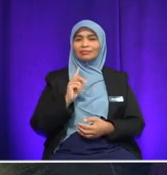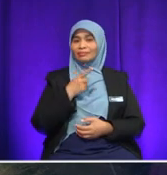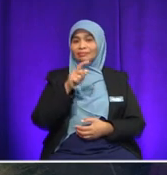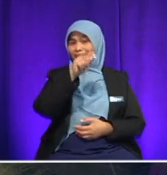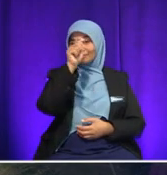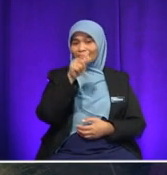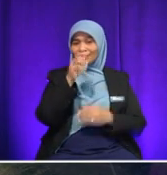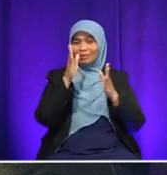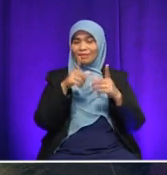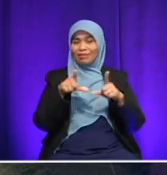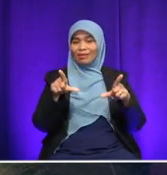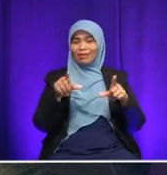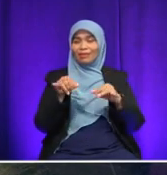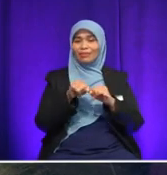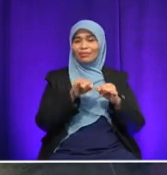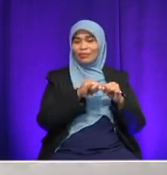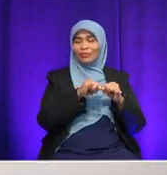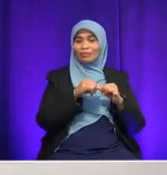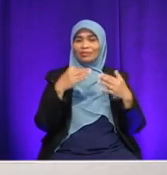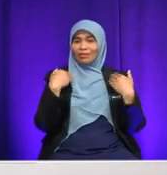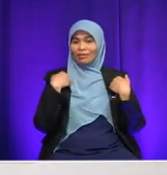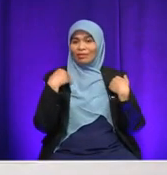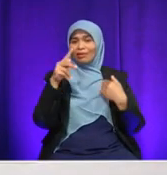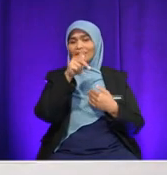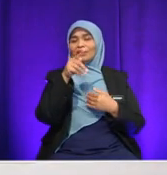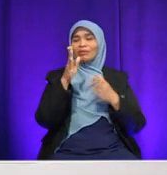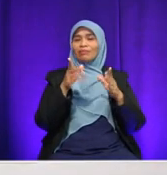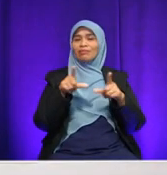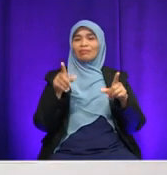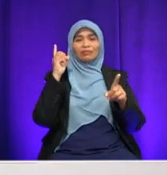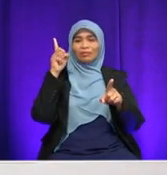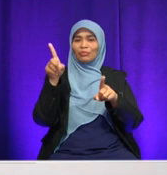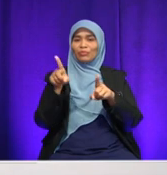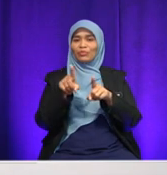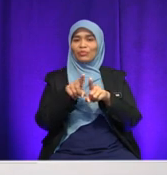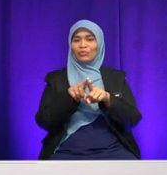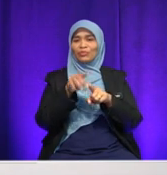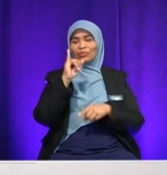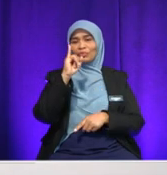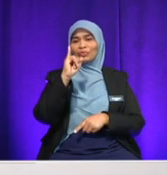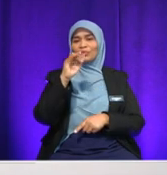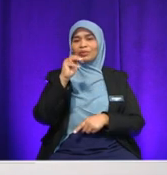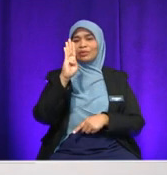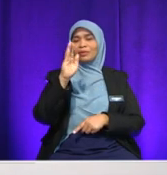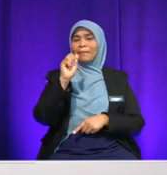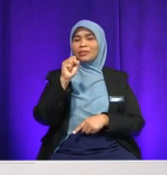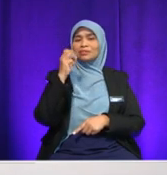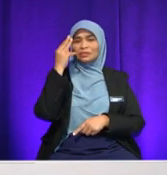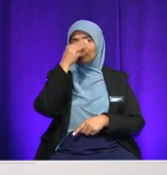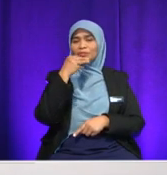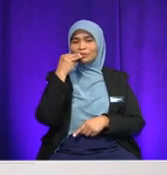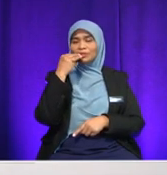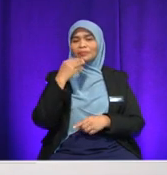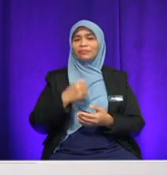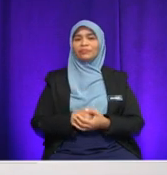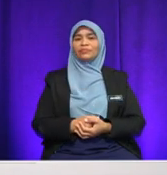juga. Macam mana? Adakah yang lain bersetuju imbas muka atau ada jawapan yang lain? Dia ni